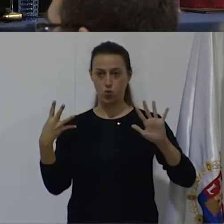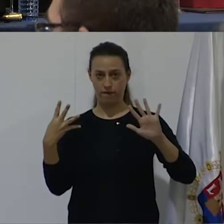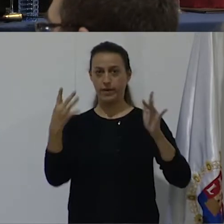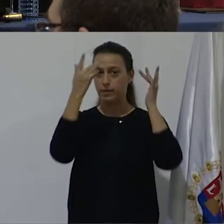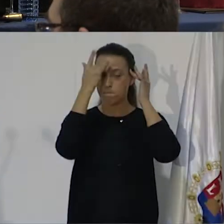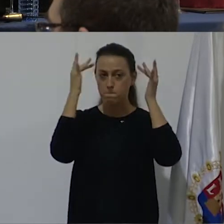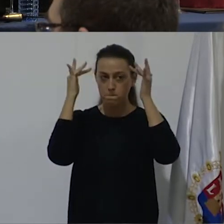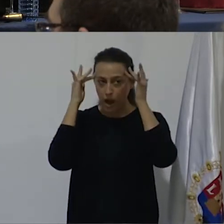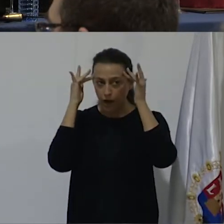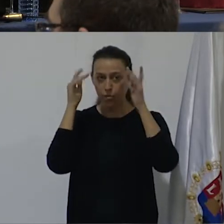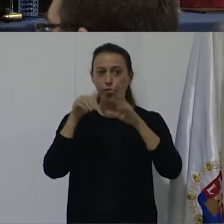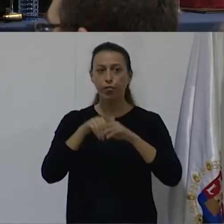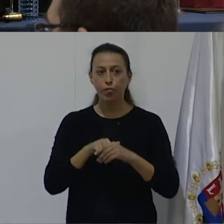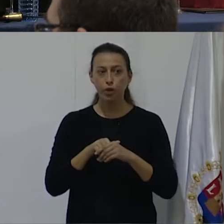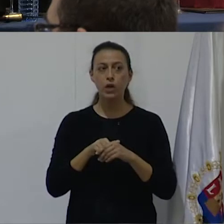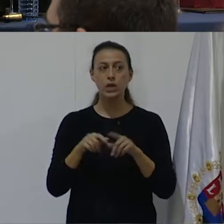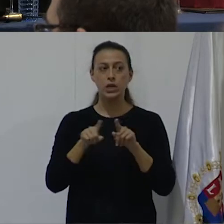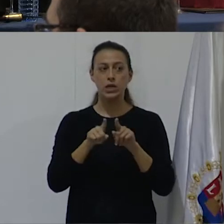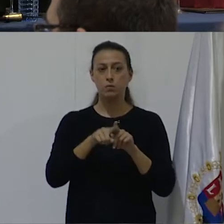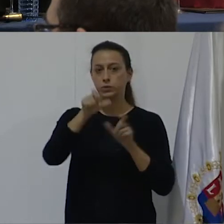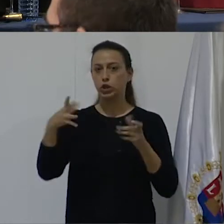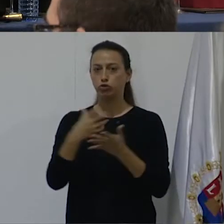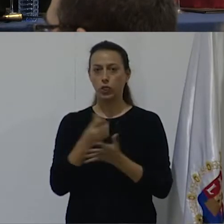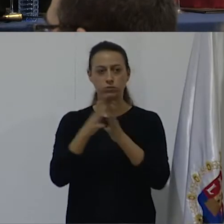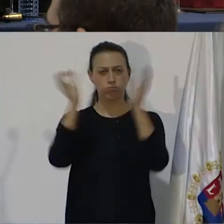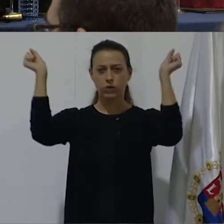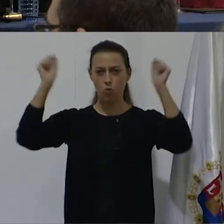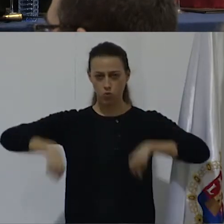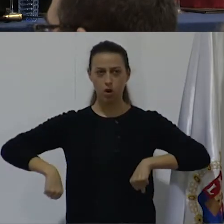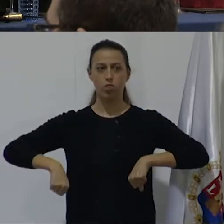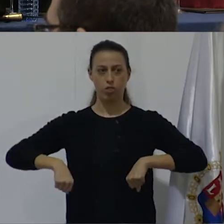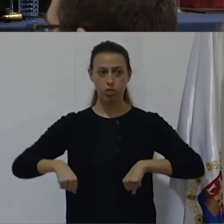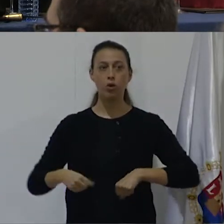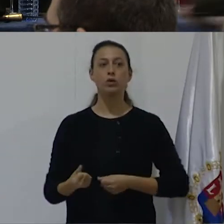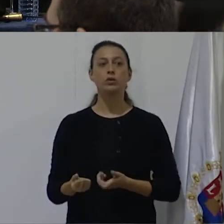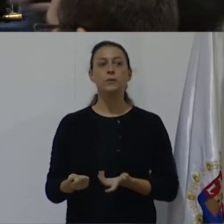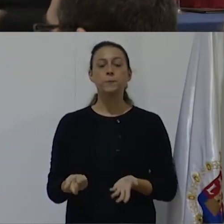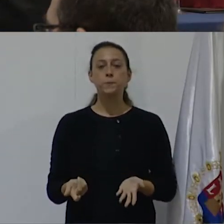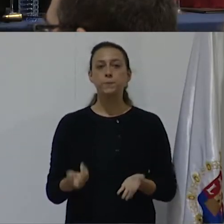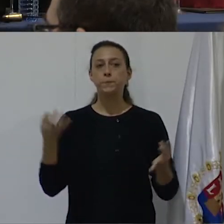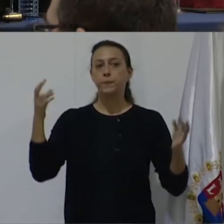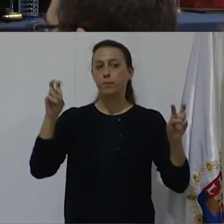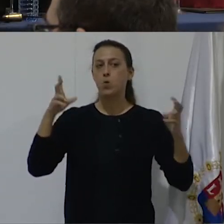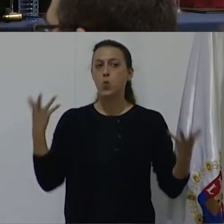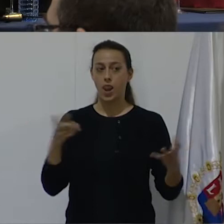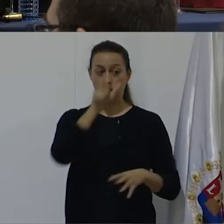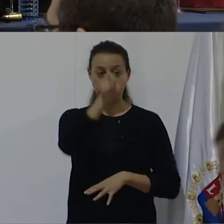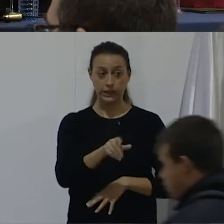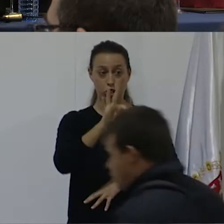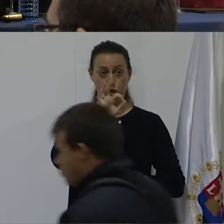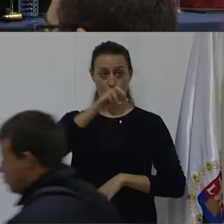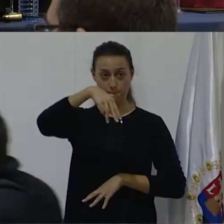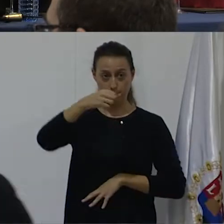va acordar per unanimitat concedir el grau de doctor honoris causa al senyor Tomás Llorenç